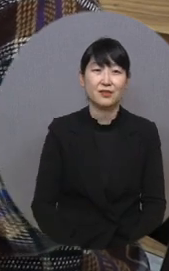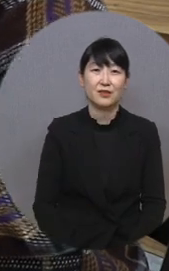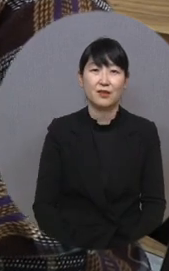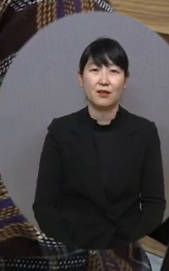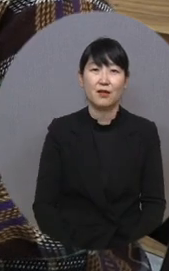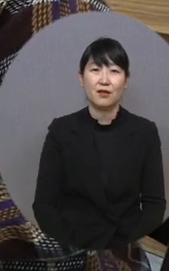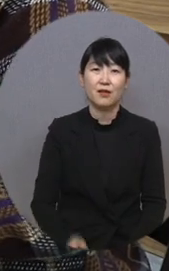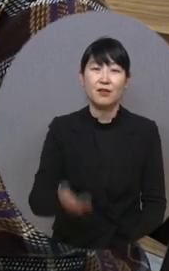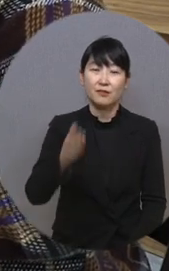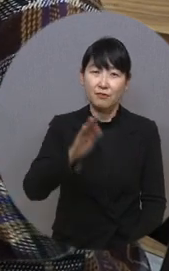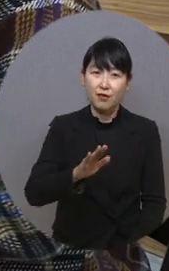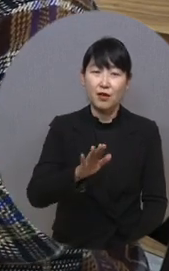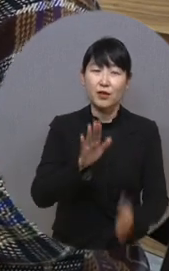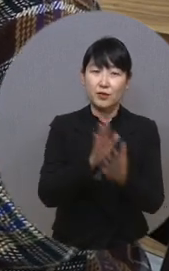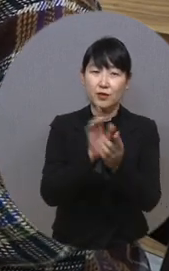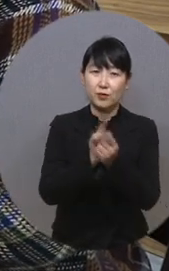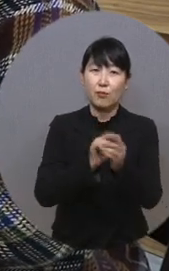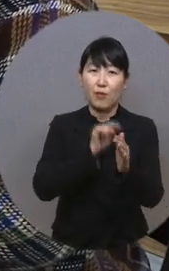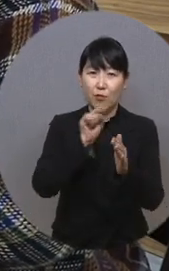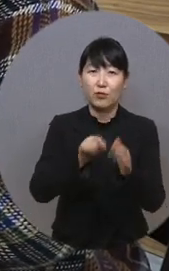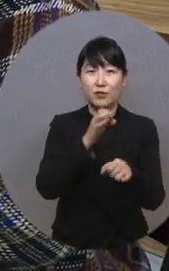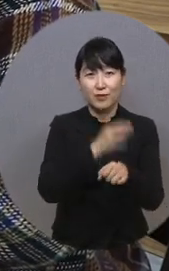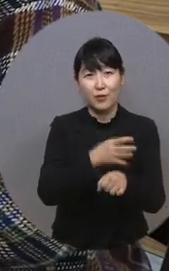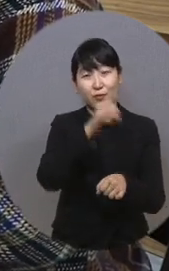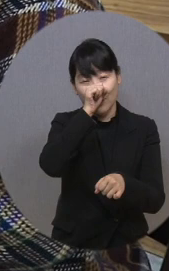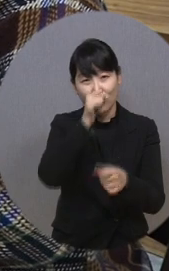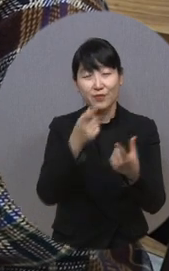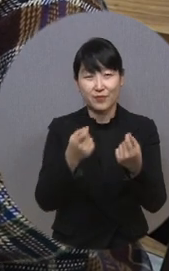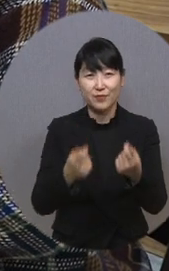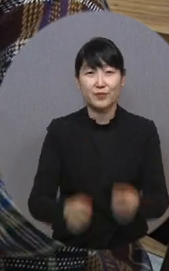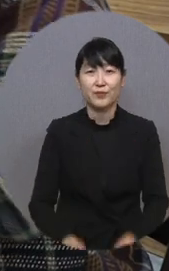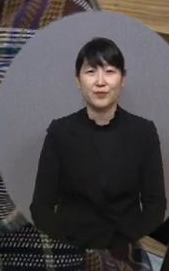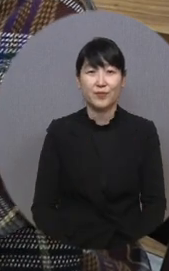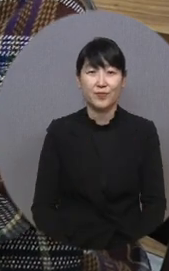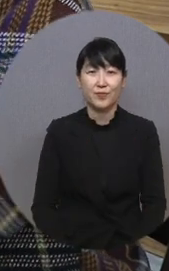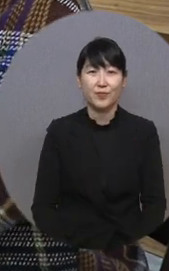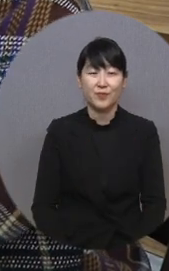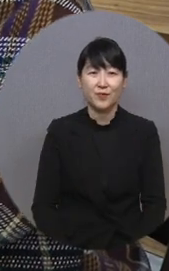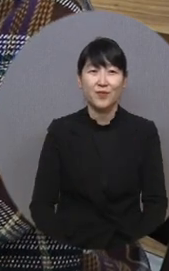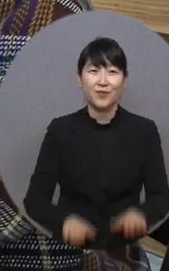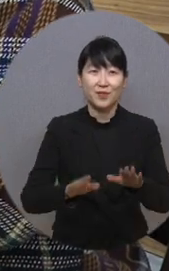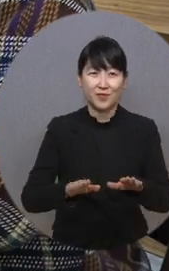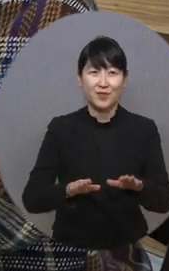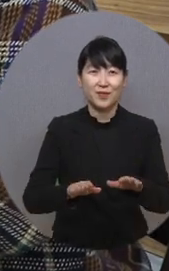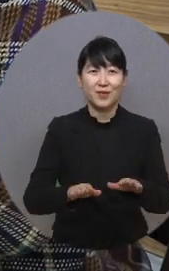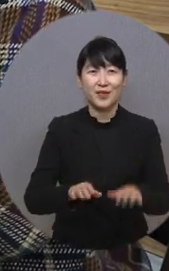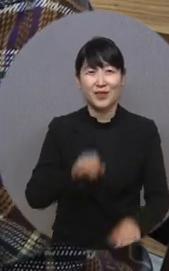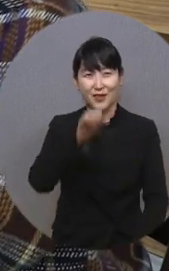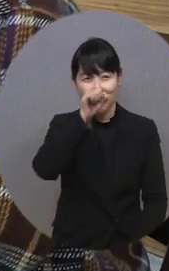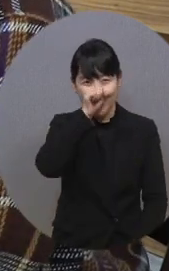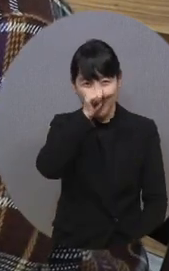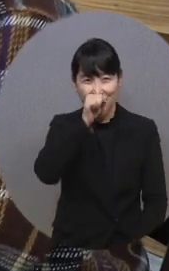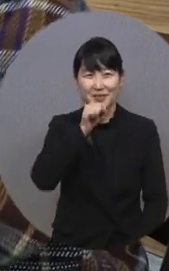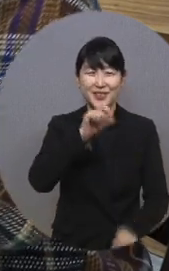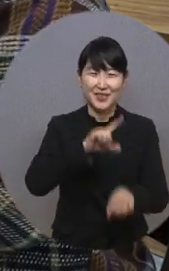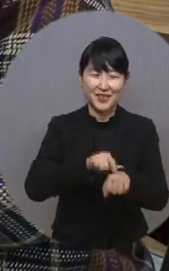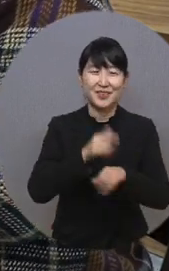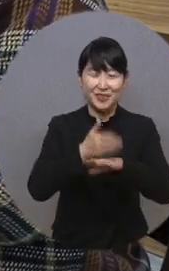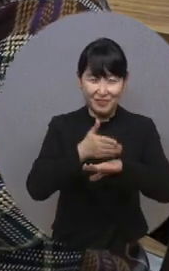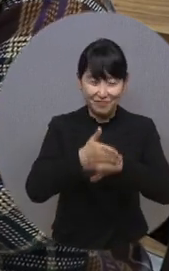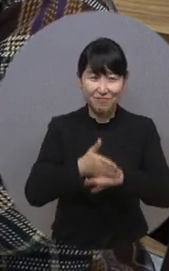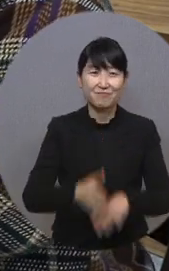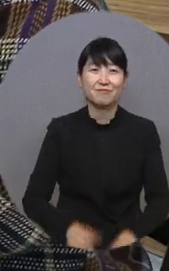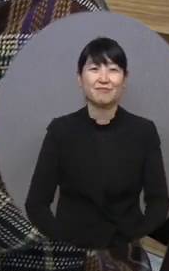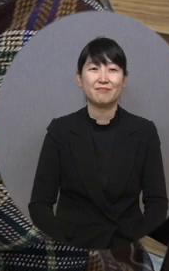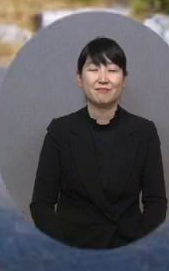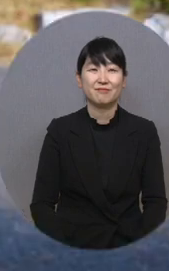더 대중화되는 그런 와인이 될 수 있을 것 같네요. 예, 그렇습니다. 오늘 너무 좋은 시간이었습니다. 저도 좋은 시간이었습니다. 감사합니다. 네.